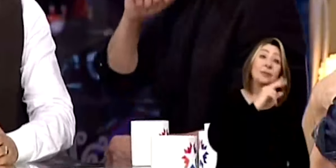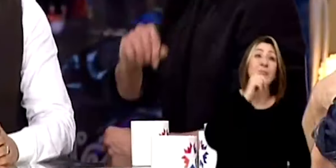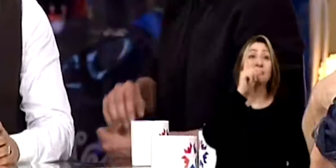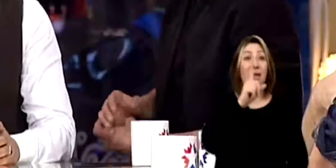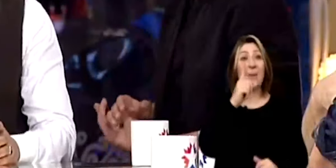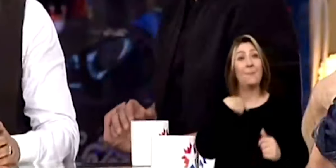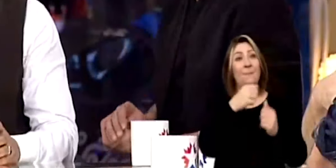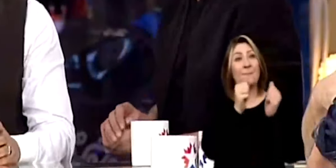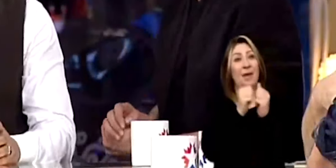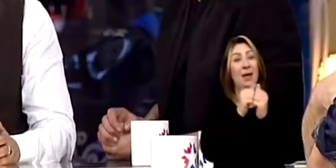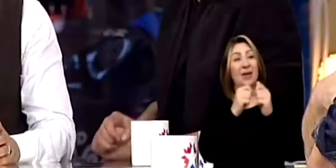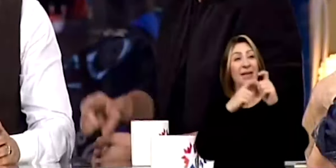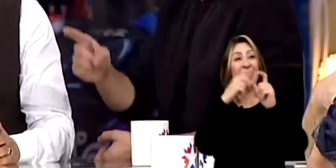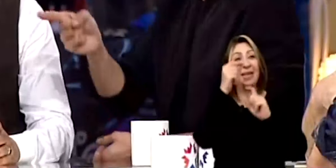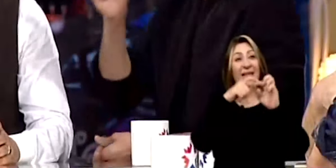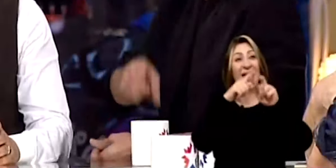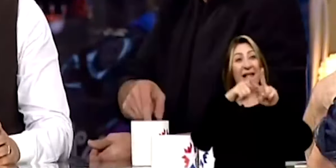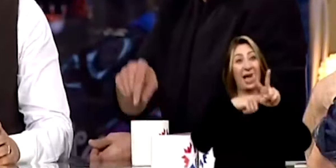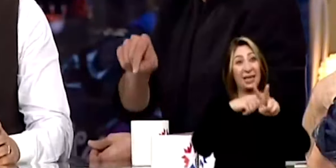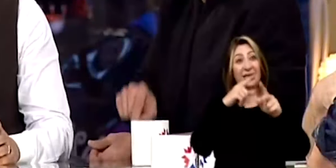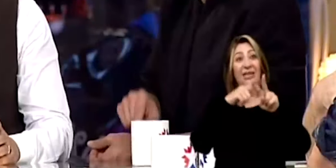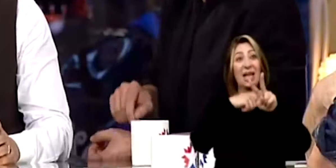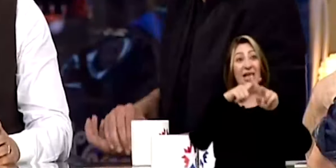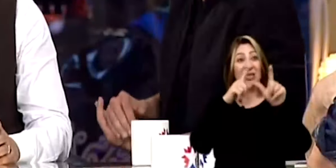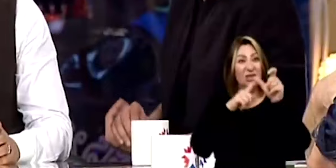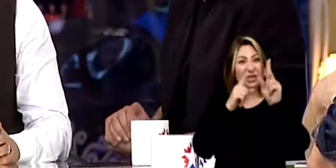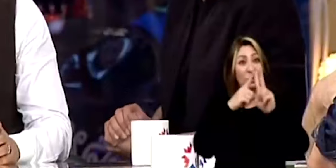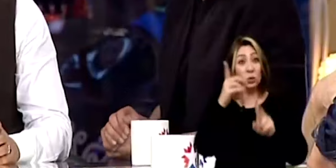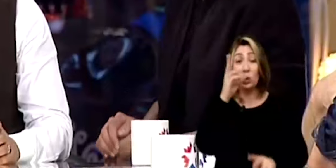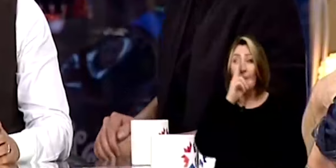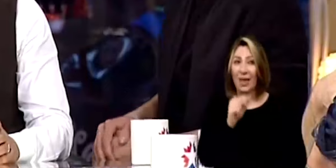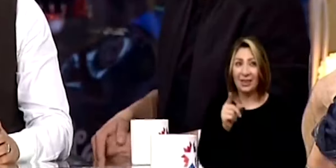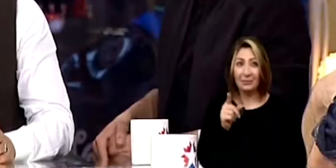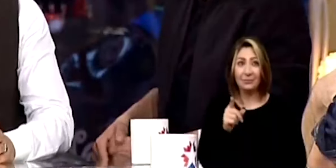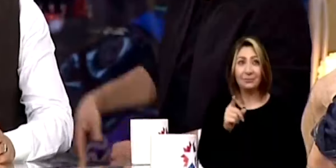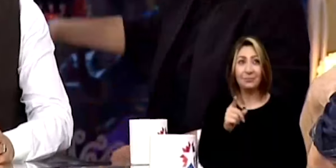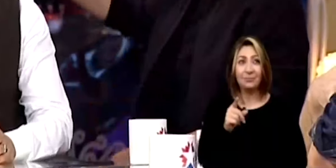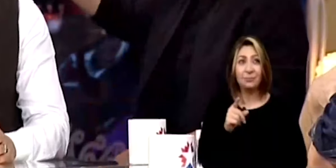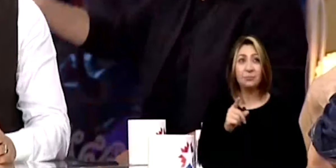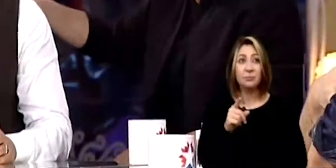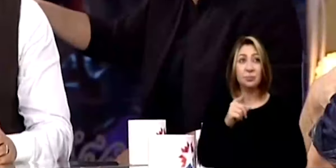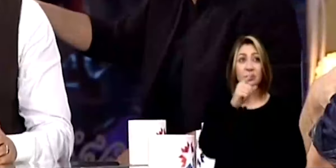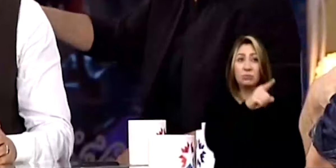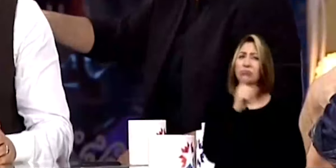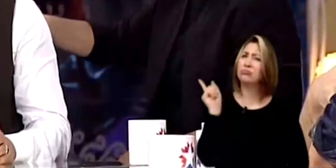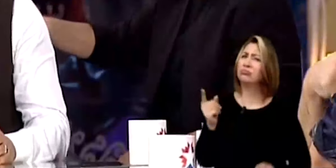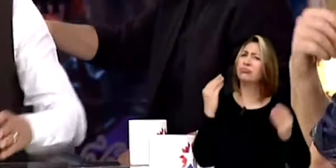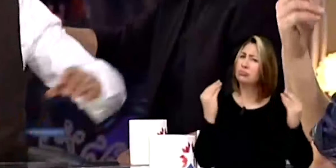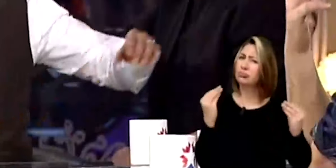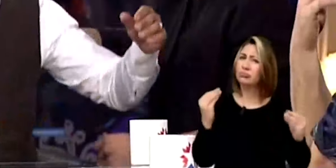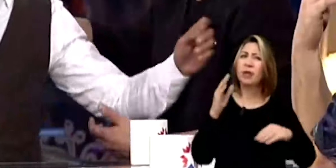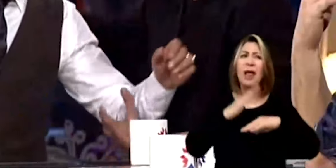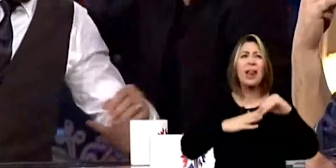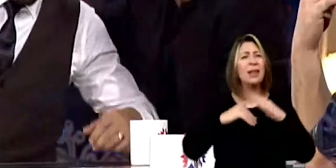Birincisi beraber yazdığımız Giray'ın şahane bir performansı var Yalçın karakterinde. Onu çok beğendim. Ben de. Çocuklar ben de da iyiydi. Sonuçta